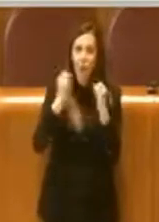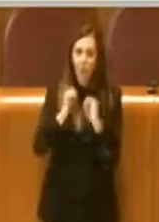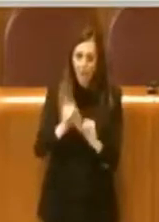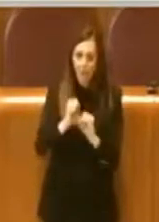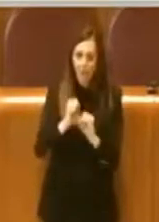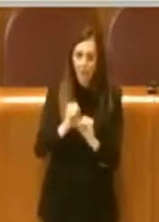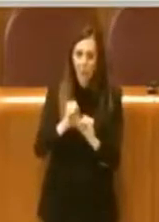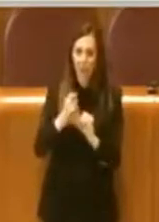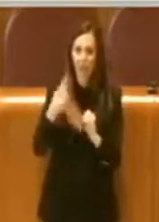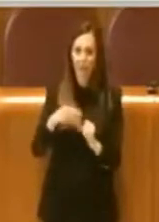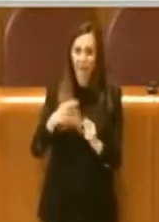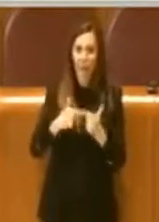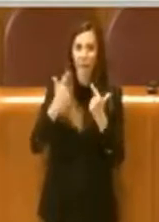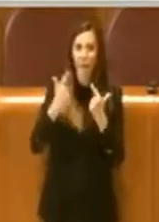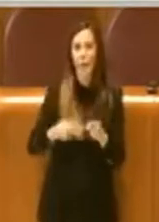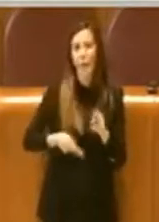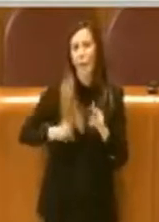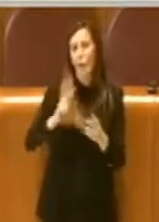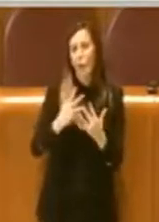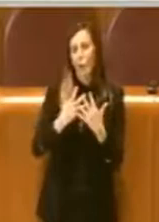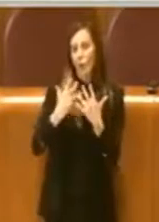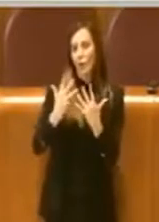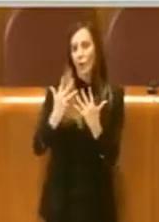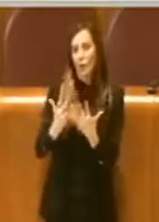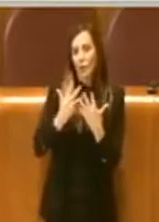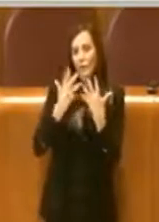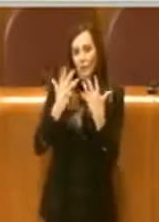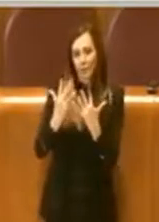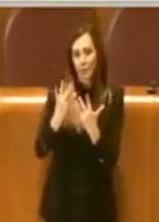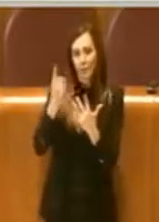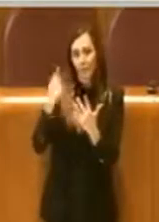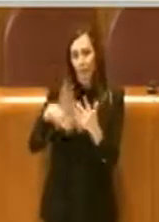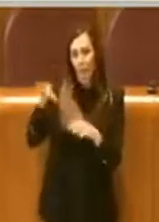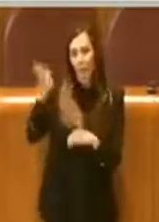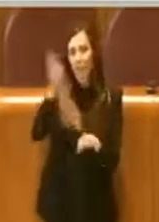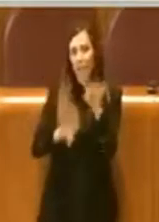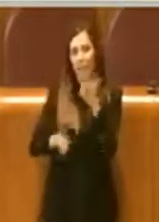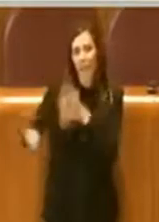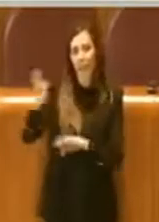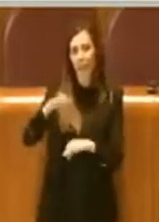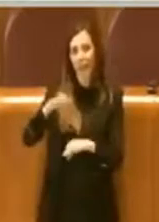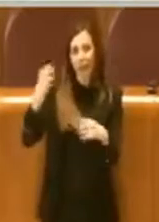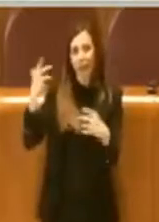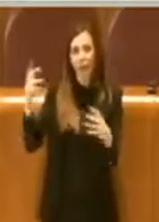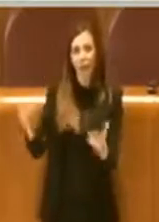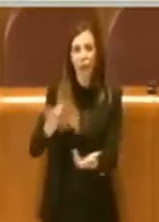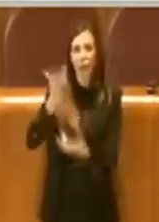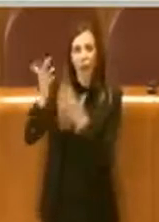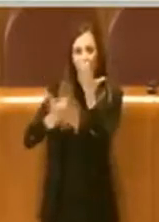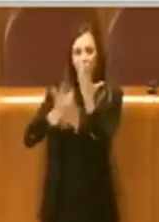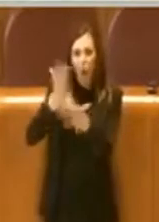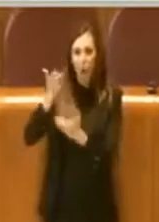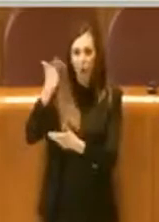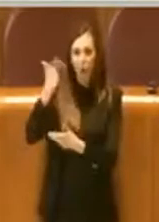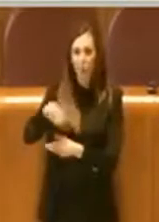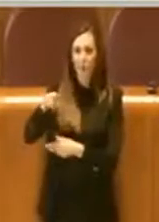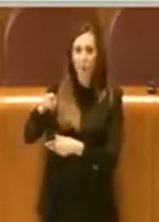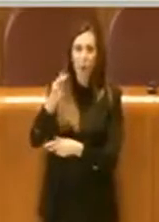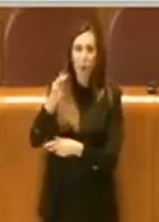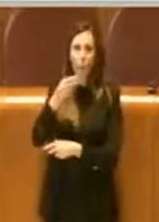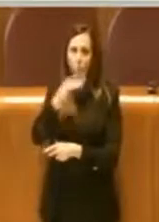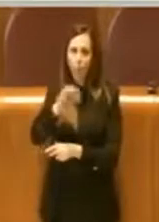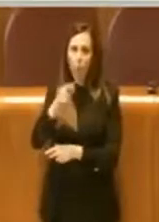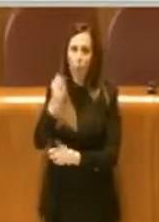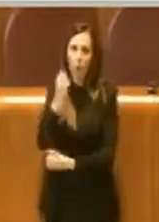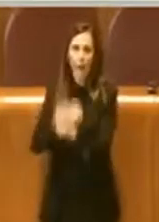sgravare il bilancio del Teatro dell'Opera da fitti passivi. Insomma, vorremmo andare a